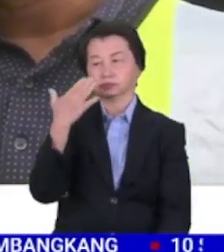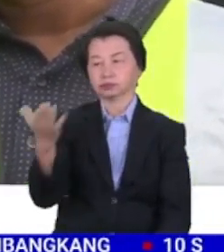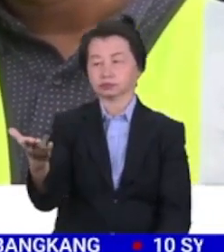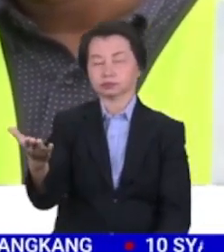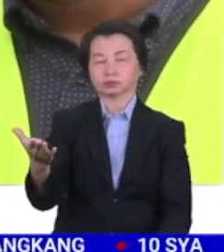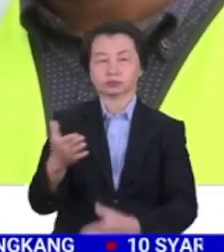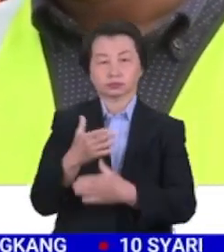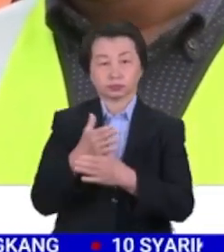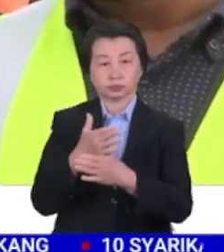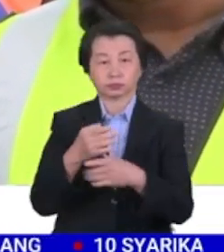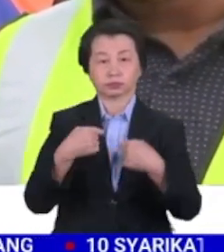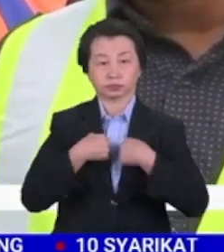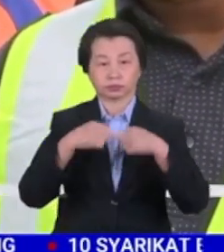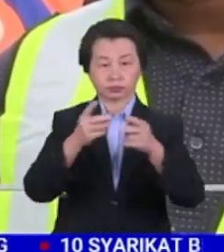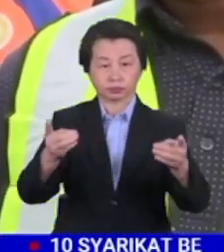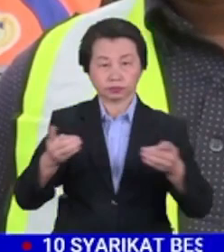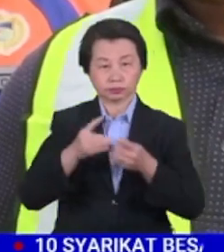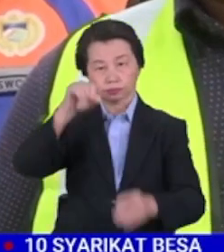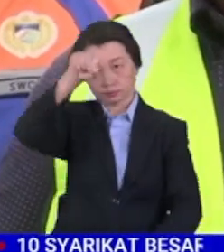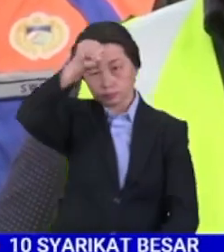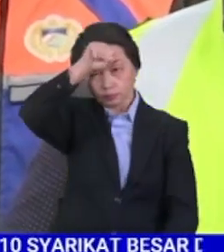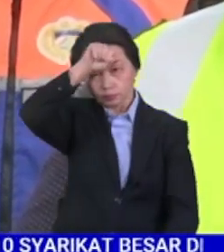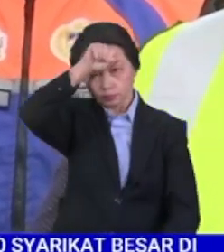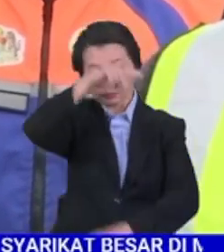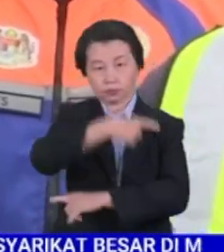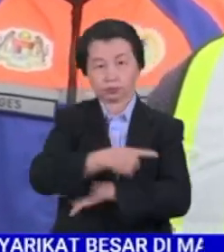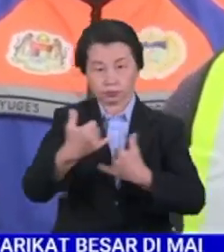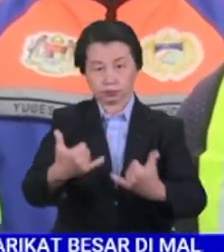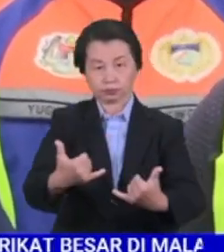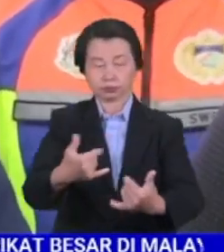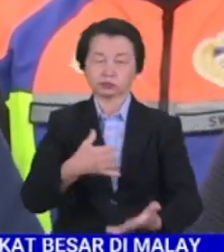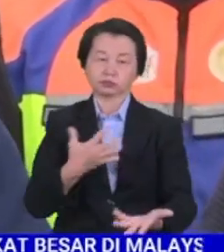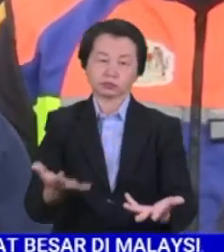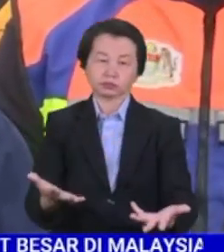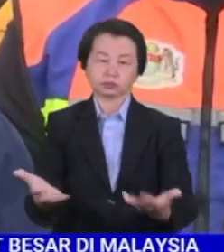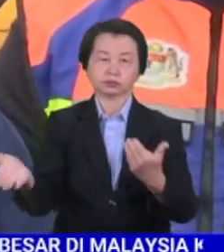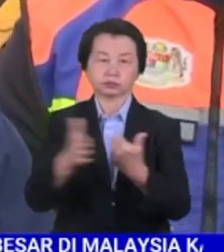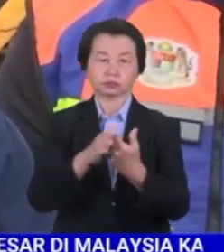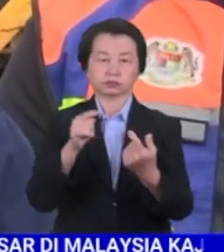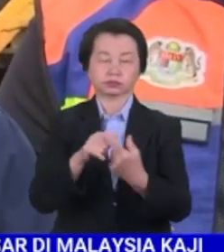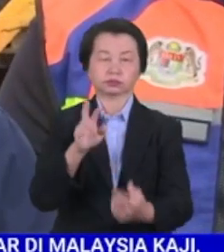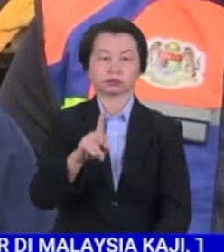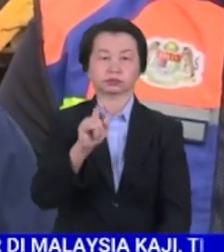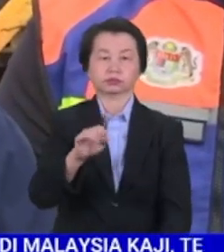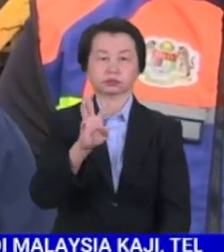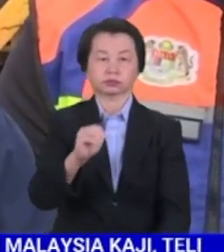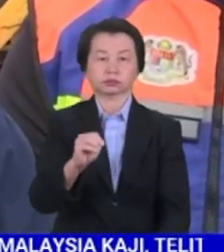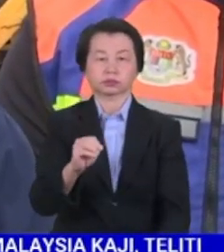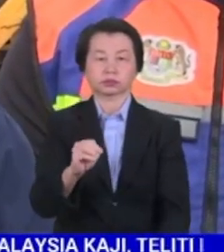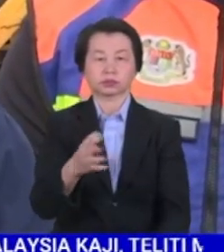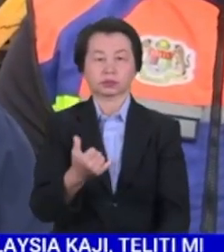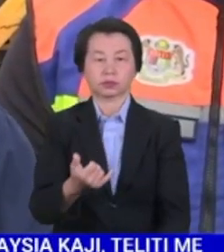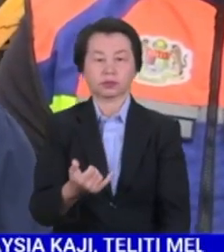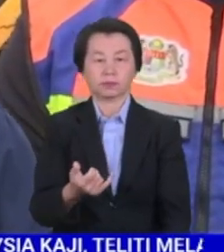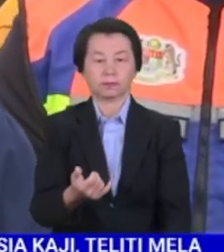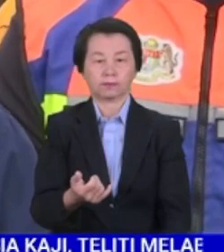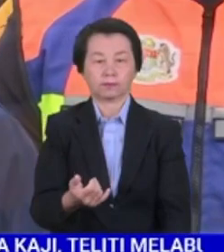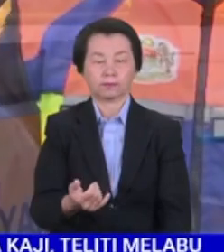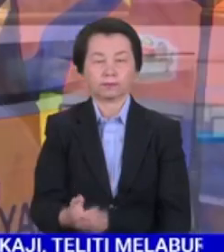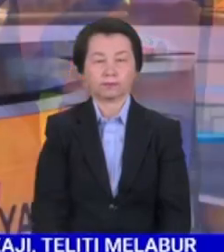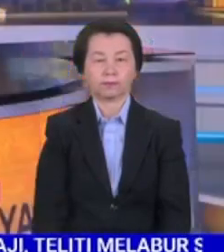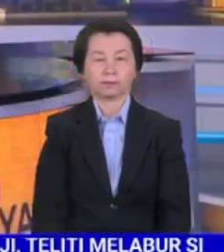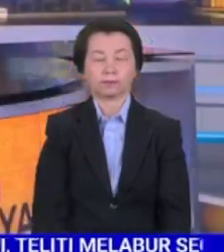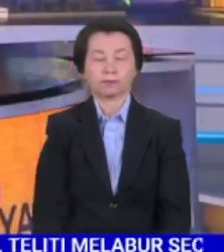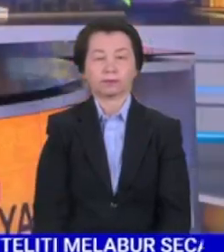saja perkongsian saya di daerah Segamat hari ini. Saya kira kembali kepada studio dan kembali kepada rakan sukas.